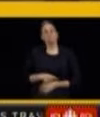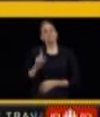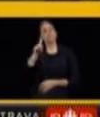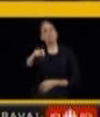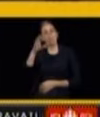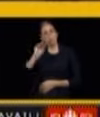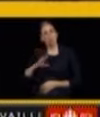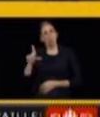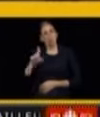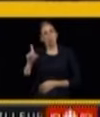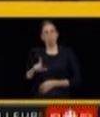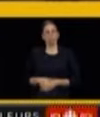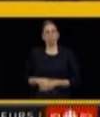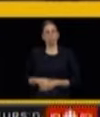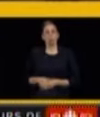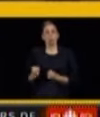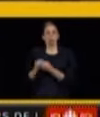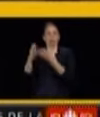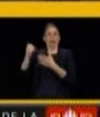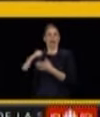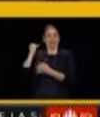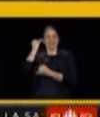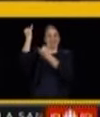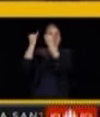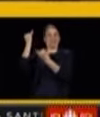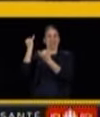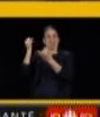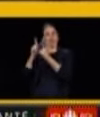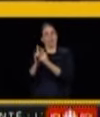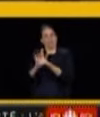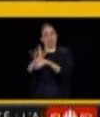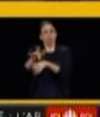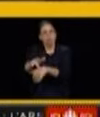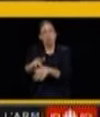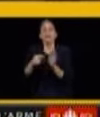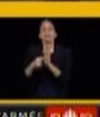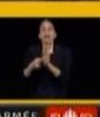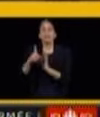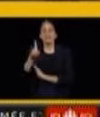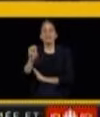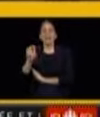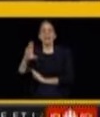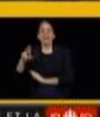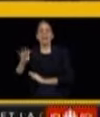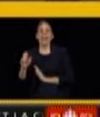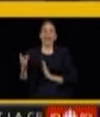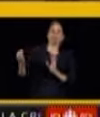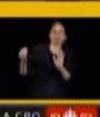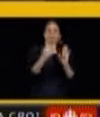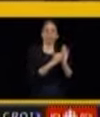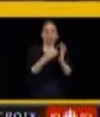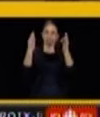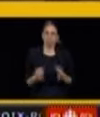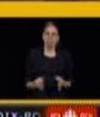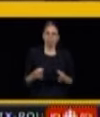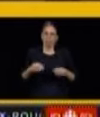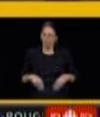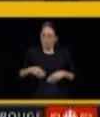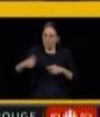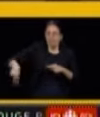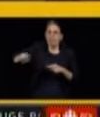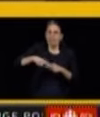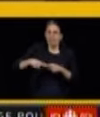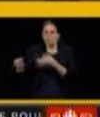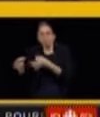peut nommer plusieurs initiatives, décrets qui ont été faits dans les derniers jours, dernières semaines, que ce soit d'aller chercher la possibilité d'aller chercher du personnel